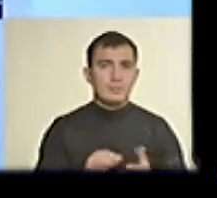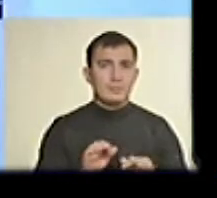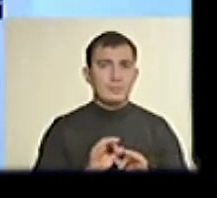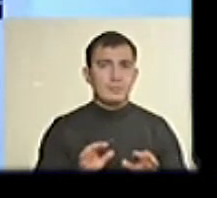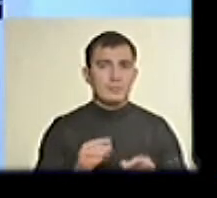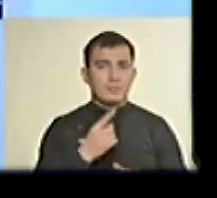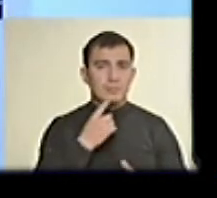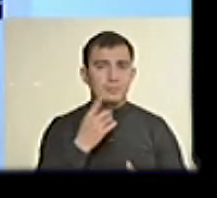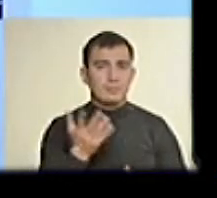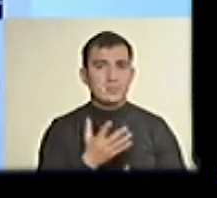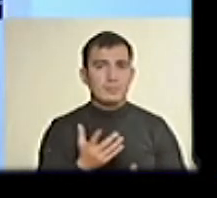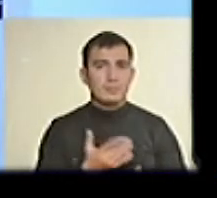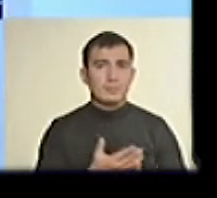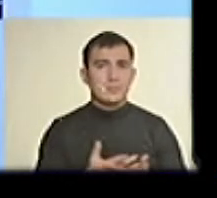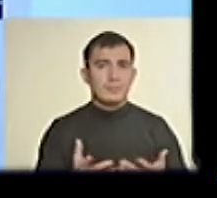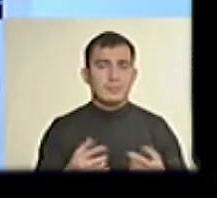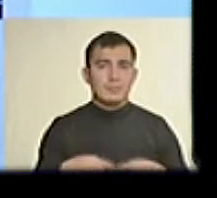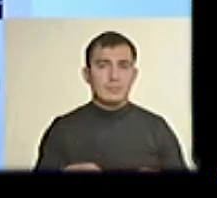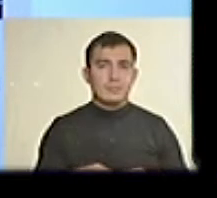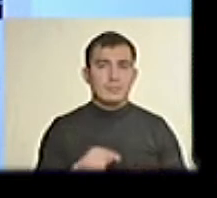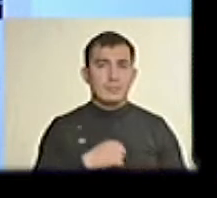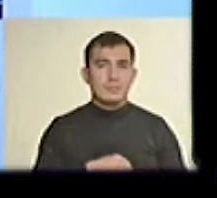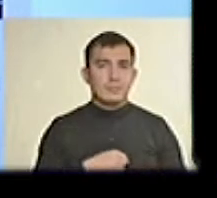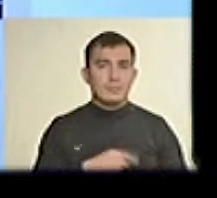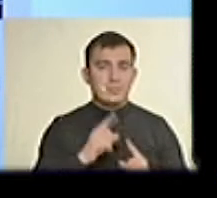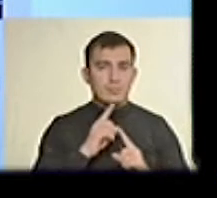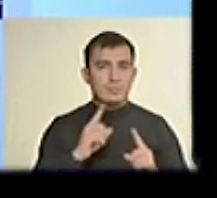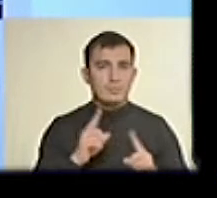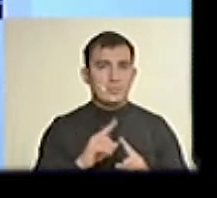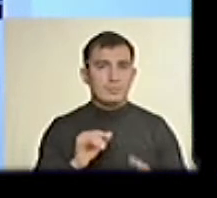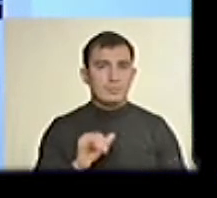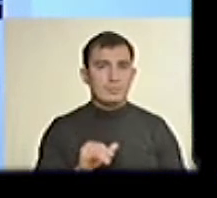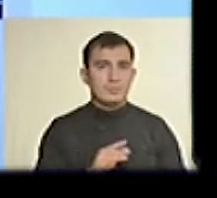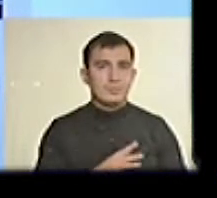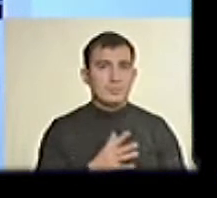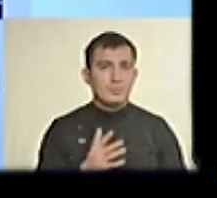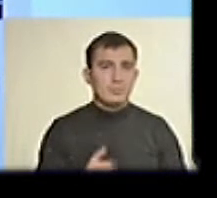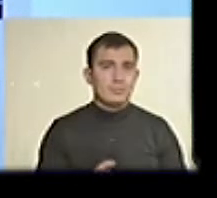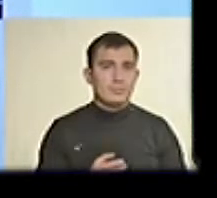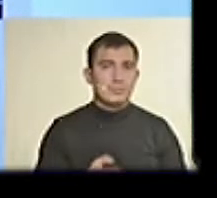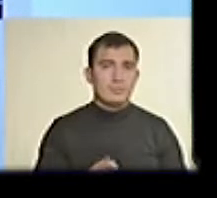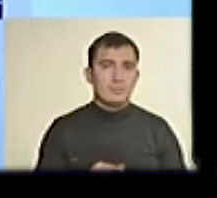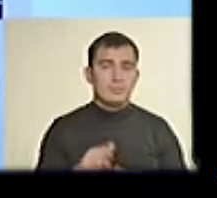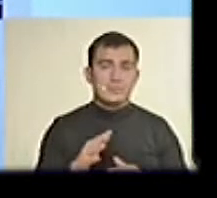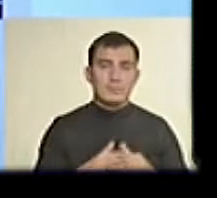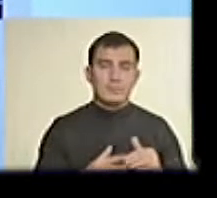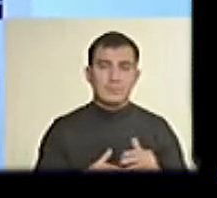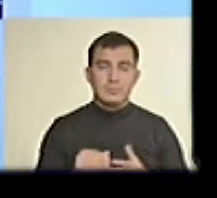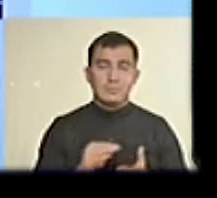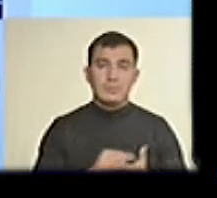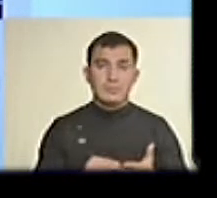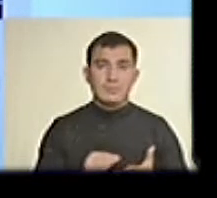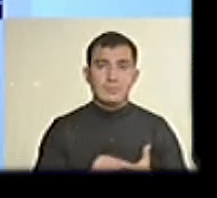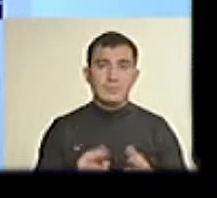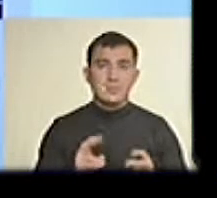etadigan mana shunday turlari bo'lgan ekan. Mana shu turlar asosida qo'lyozmalar ko'chirilgan. Mana shunday